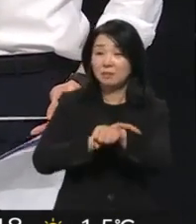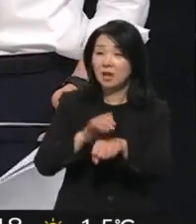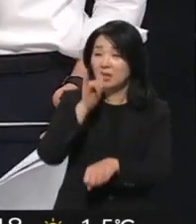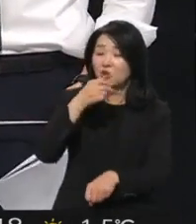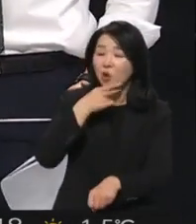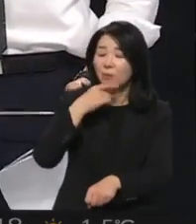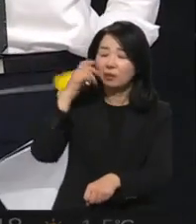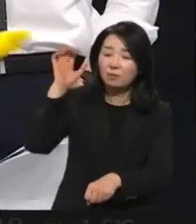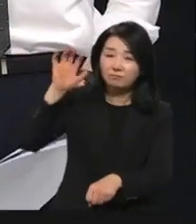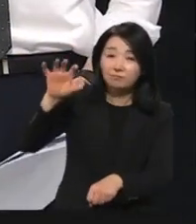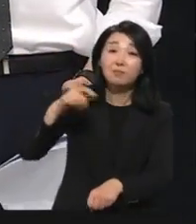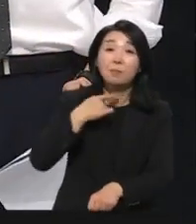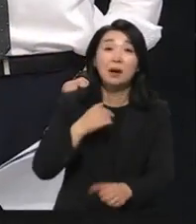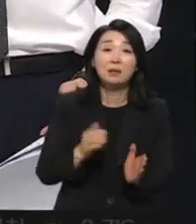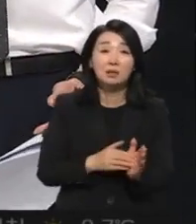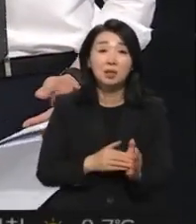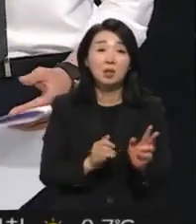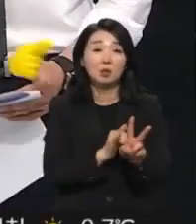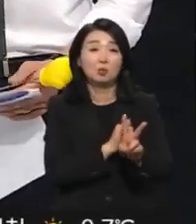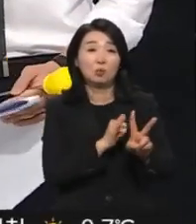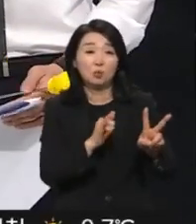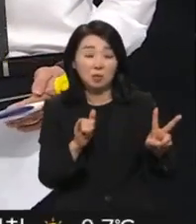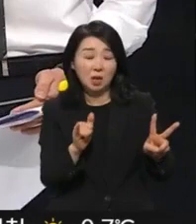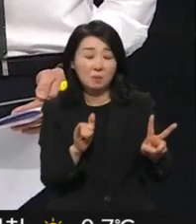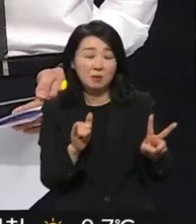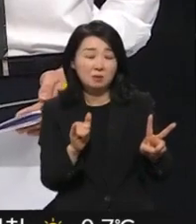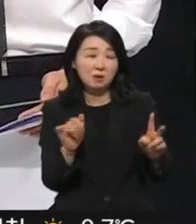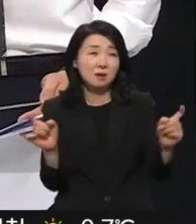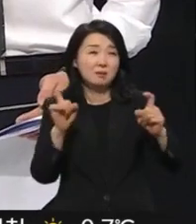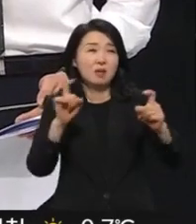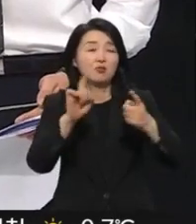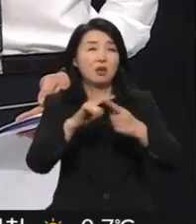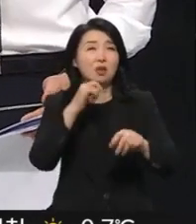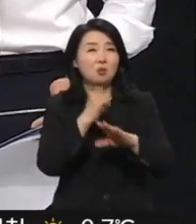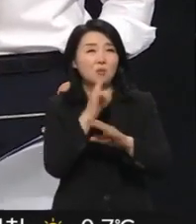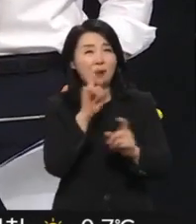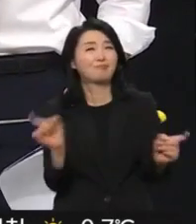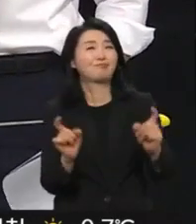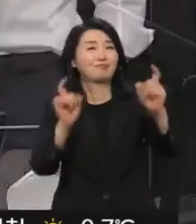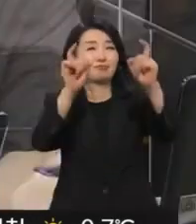따져 물었는데요. 이 두 사람은 사실관계를 놓고 다투다 언성을 높였습니다.